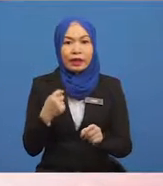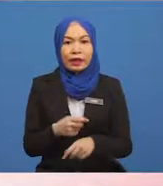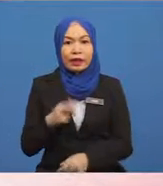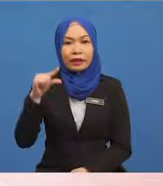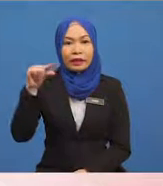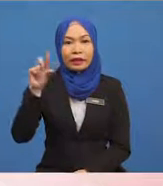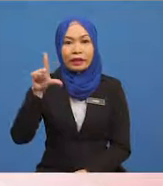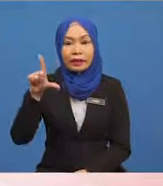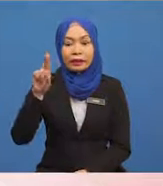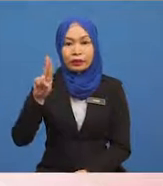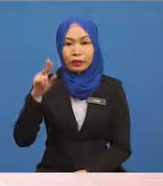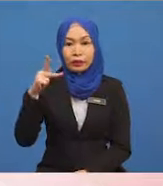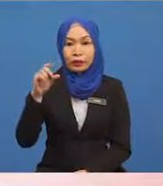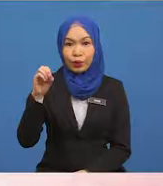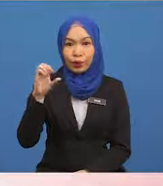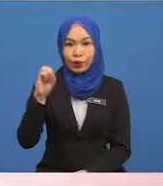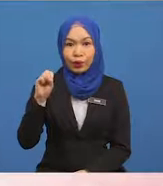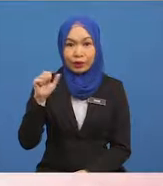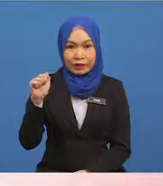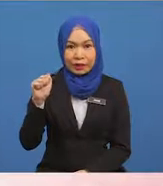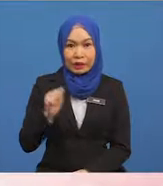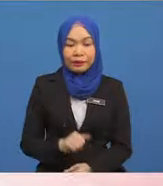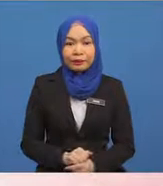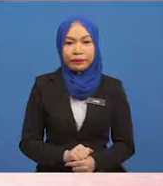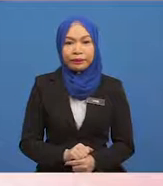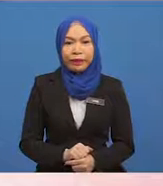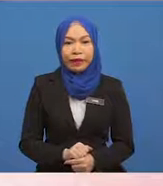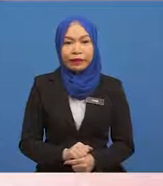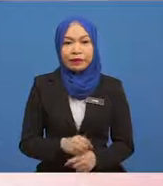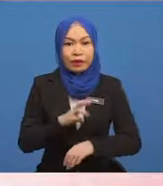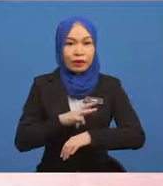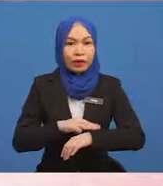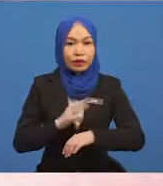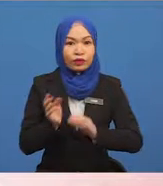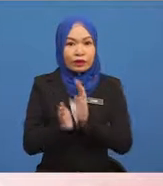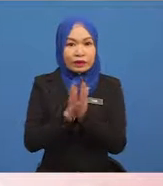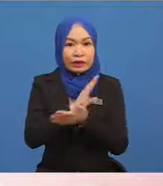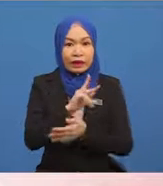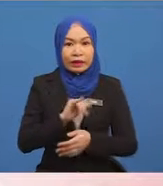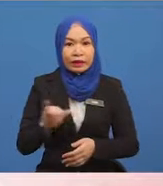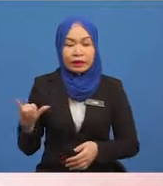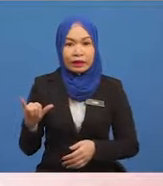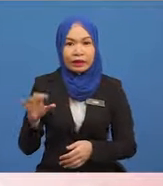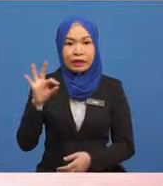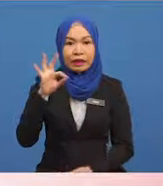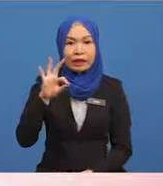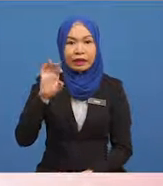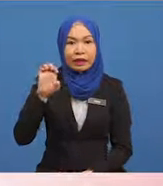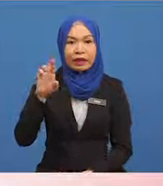fermentasi dalam sel otot manusia, bakteria